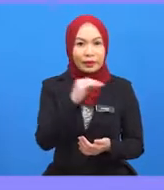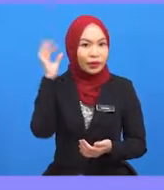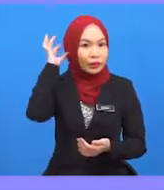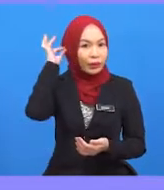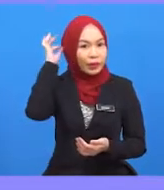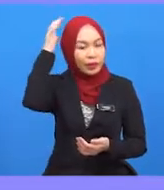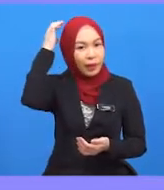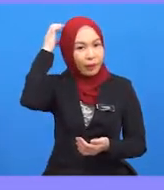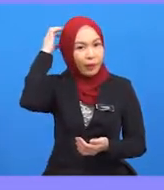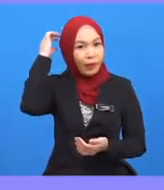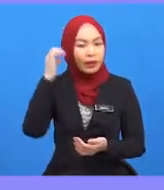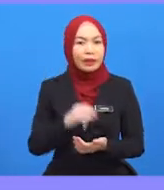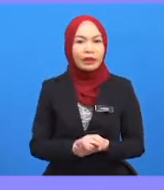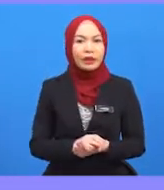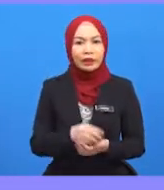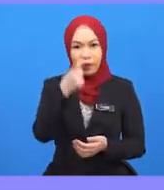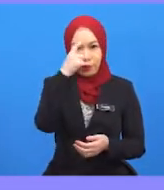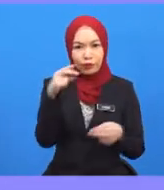kita.